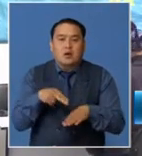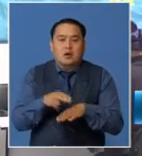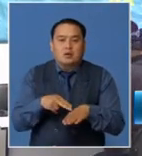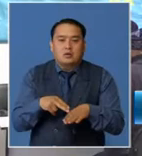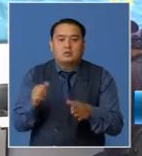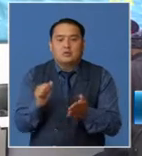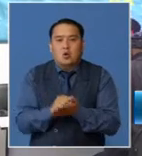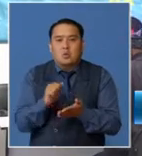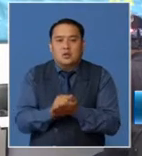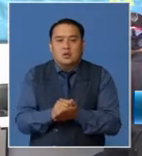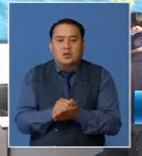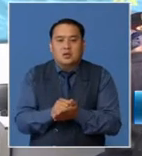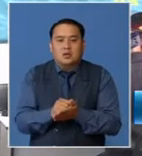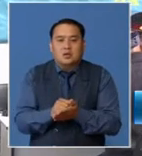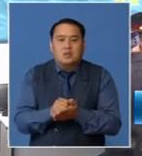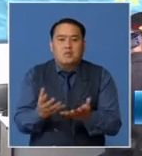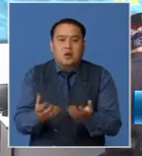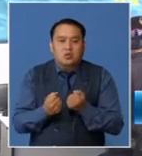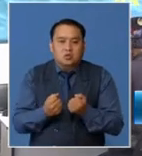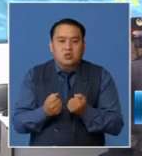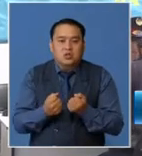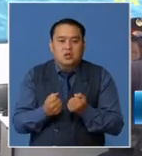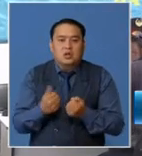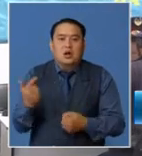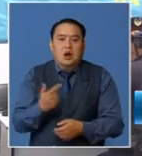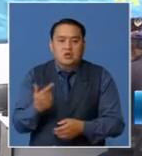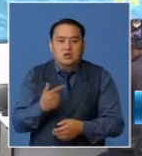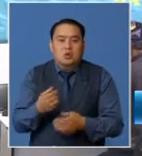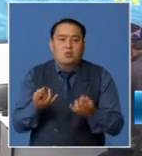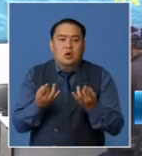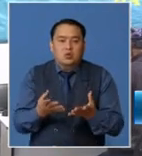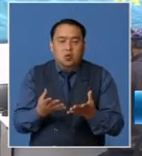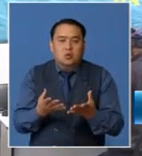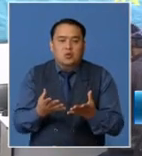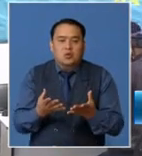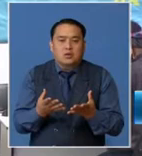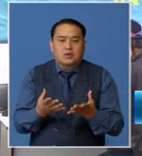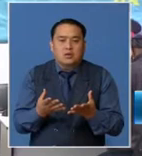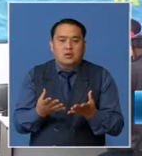просроченные удостоверения, получение удостоверений и гражданства в упрощенном производстве.